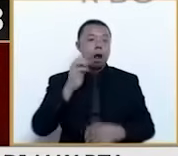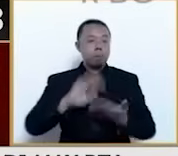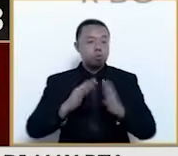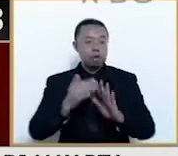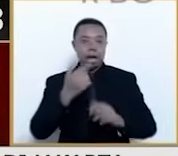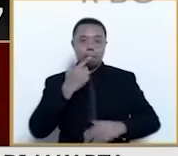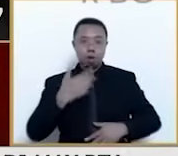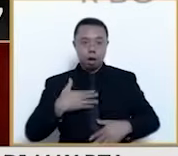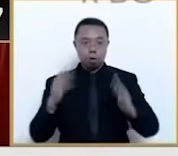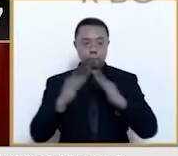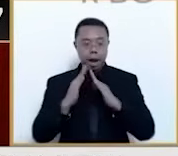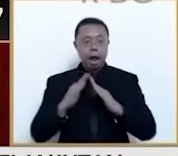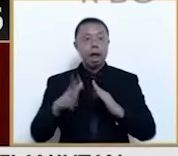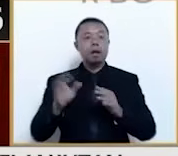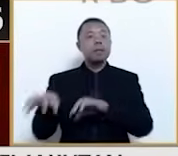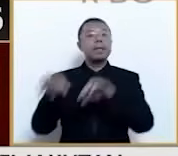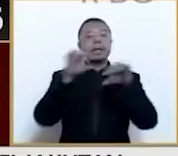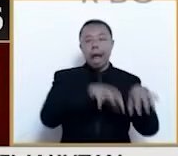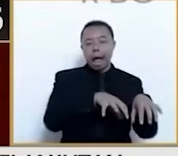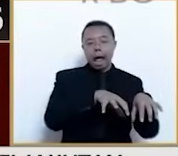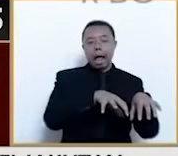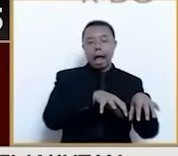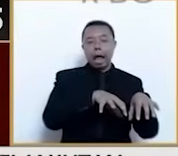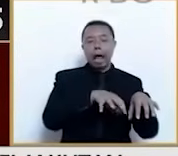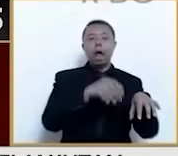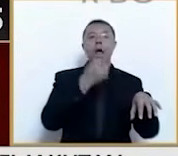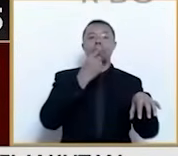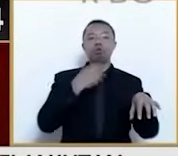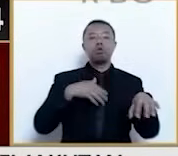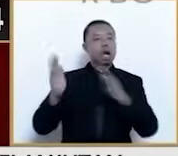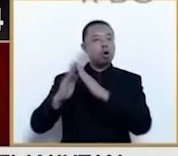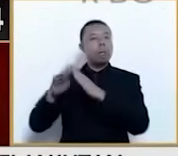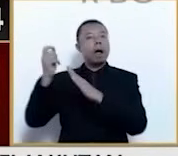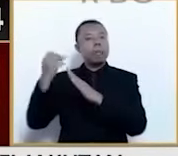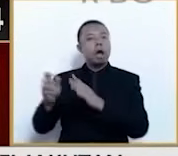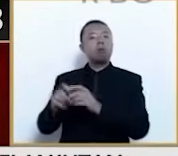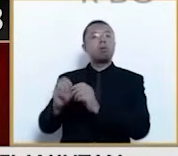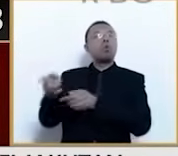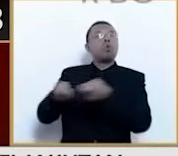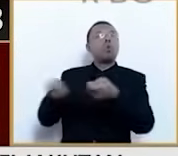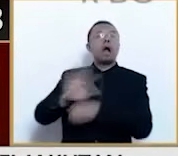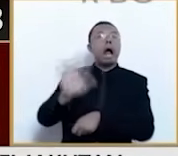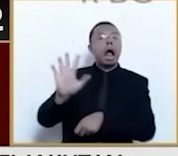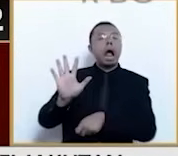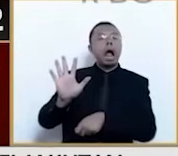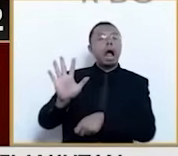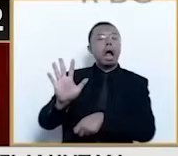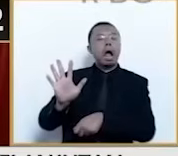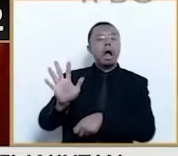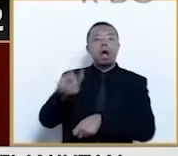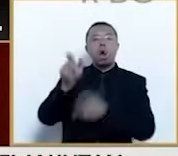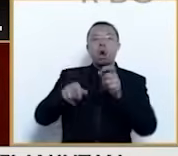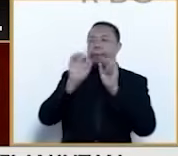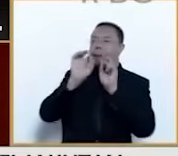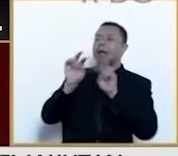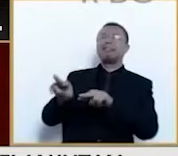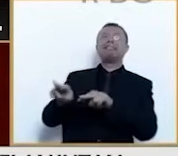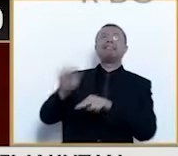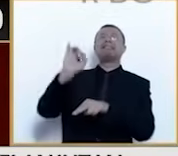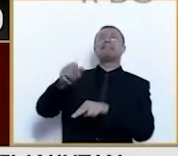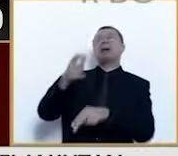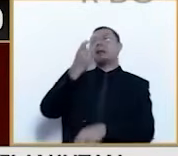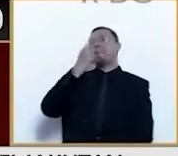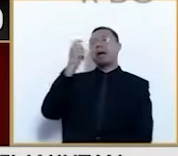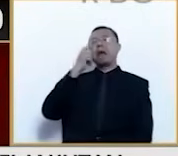Pak Dharma punya rumah, terus Pak Dharma pindah oleh pemilik baru, rumahnya nggak diurus. Terus orang-orang bilang, oh ini salah Pak